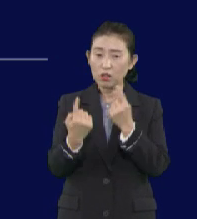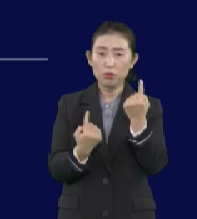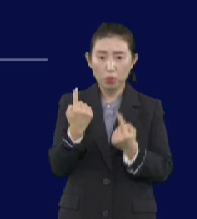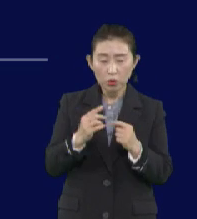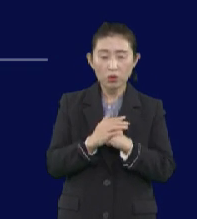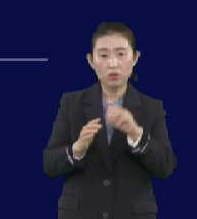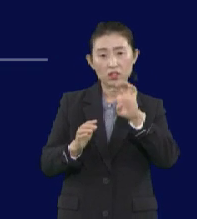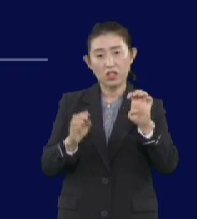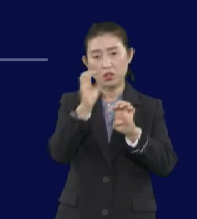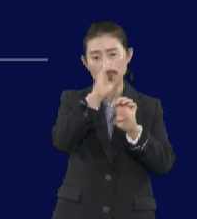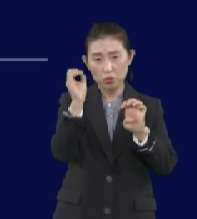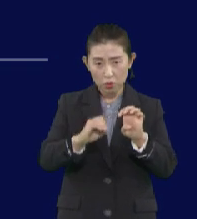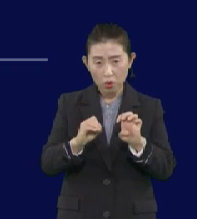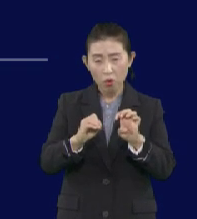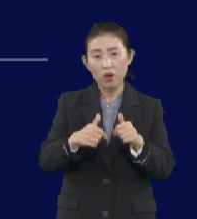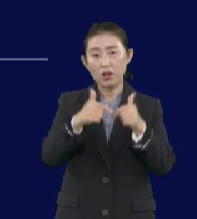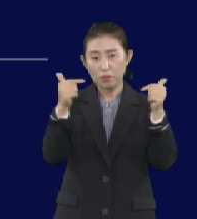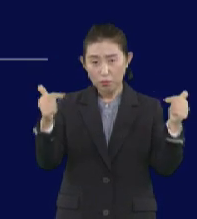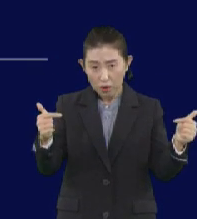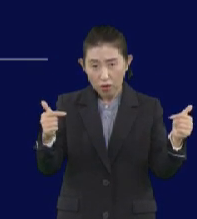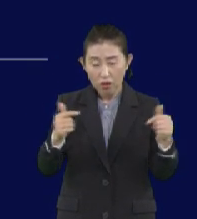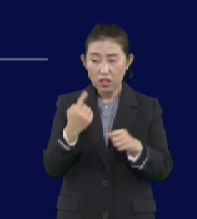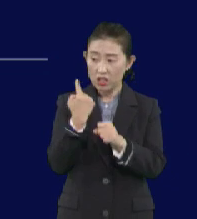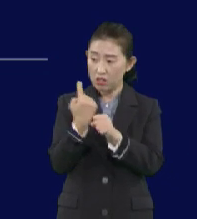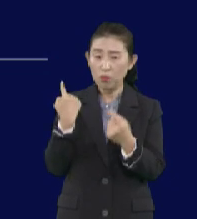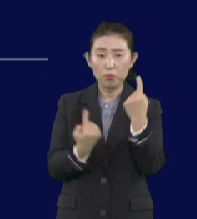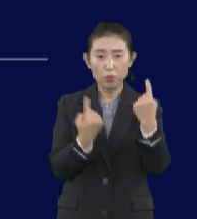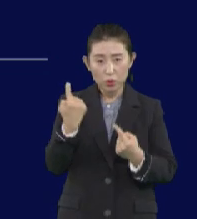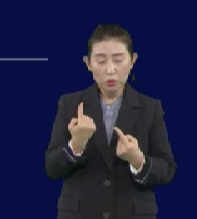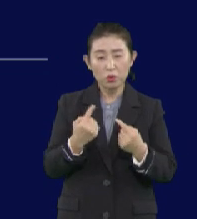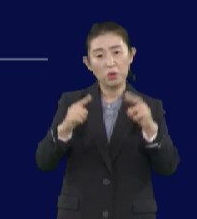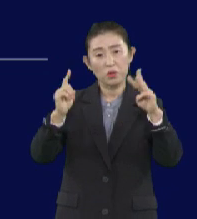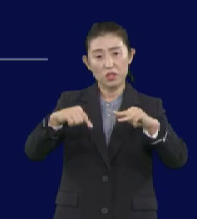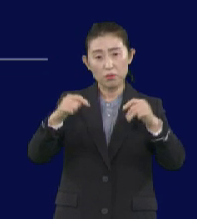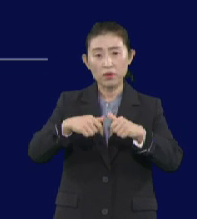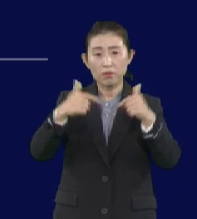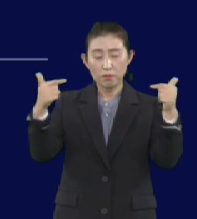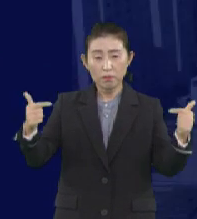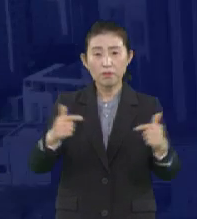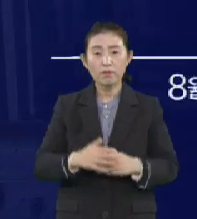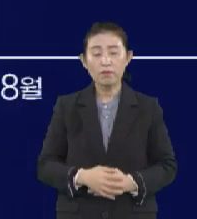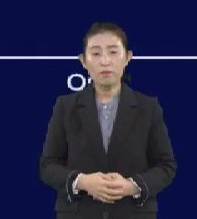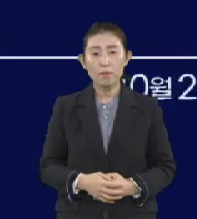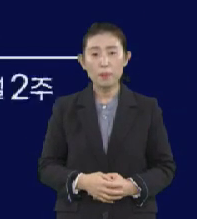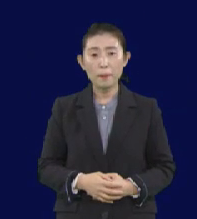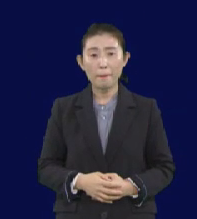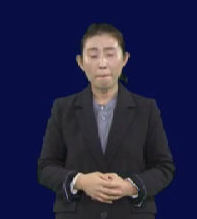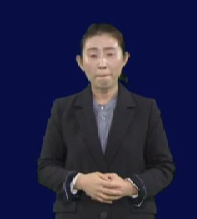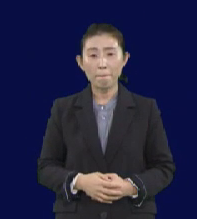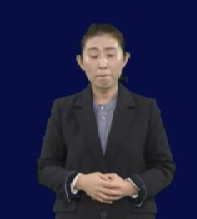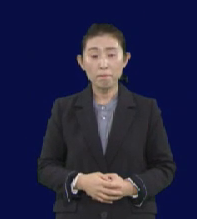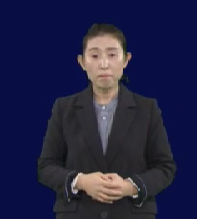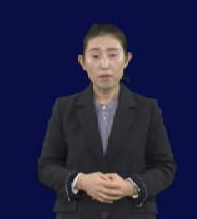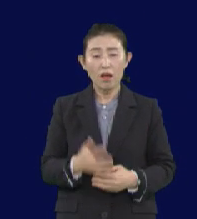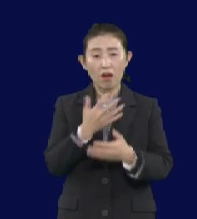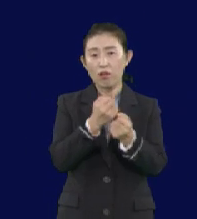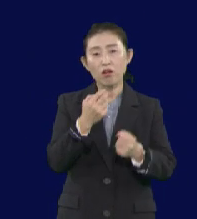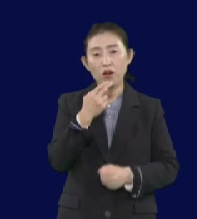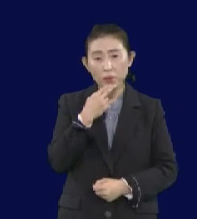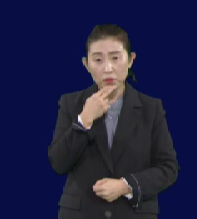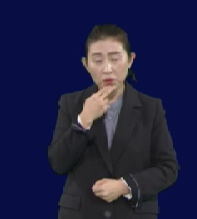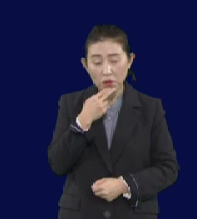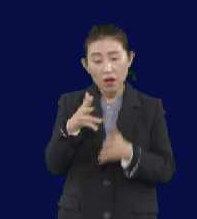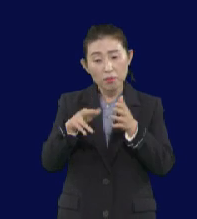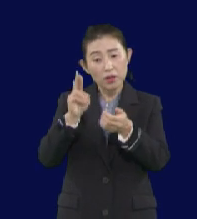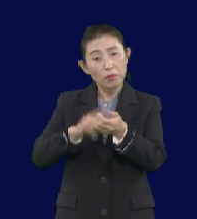비해 40% 이상 증가했고 1년 전에 비하면 3배 넘게 늘었습니다. 거래 없이